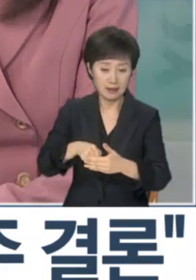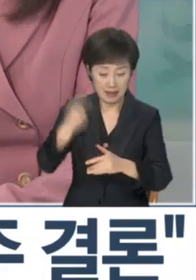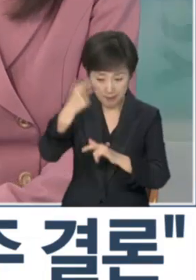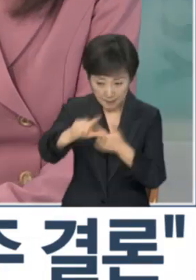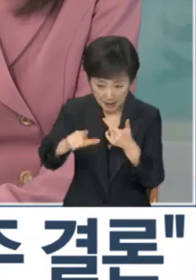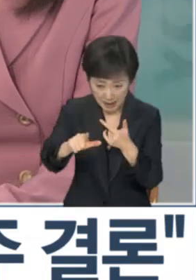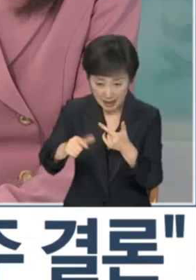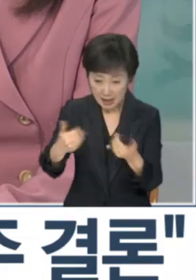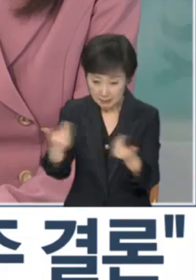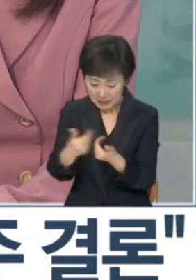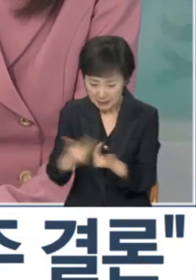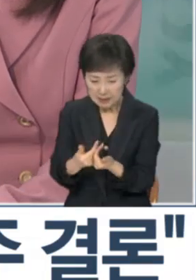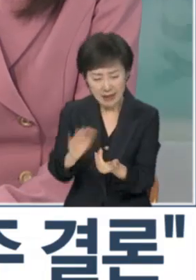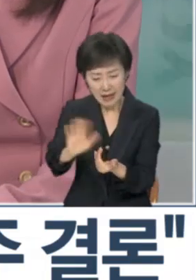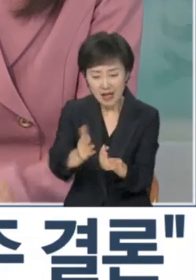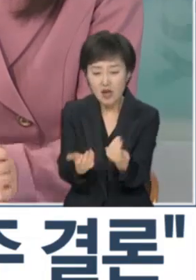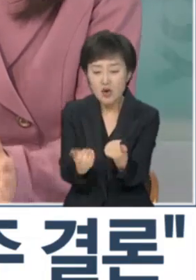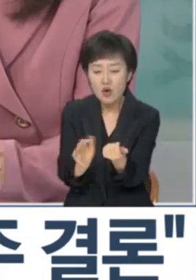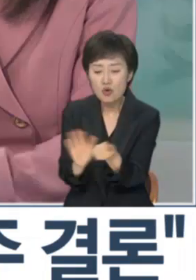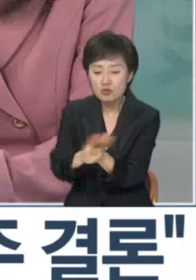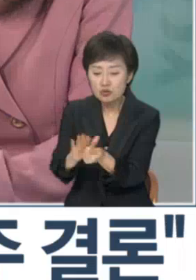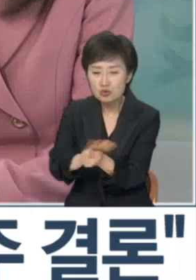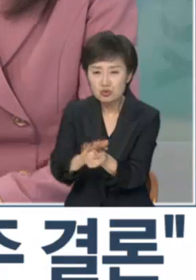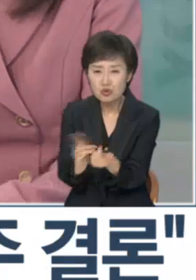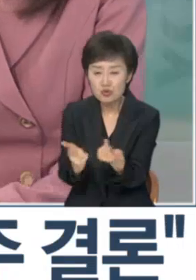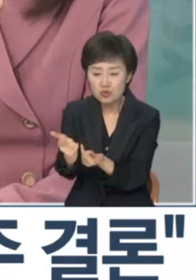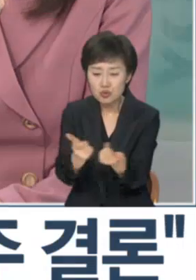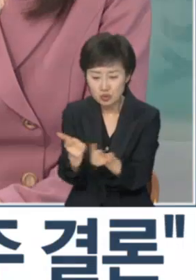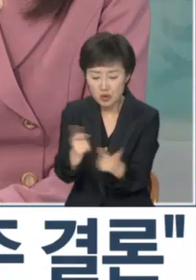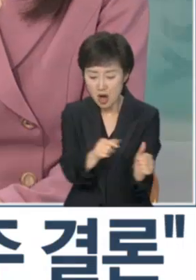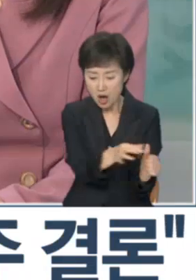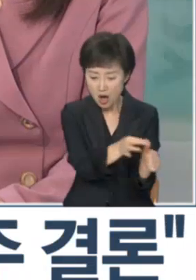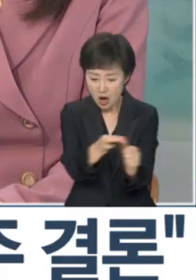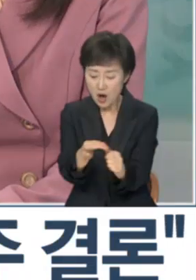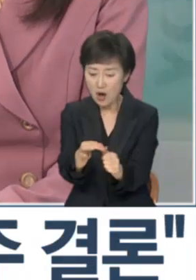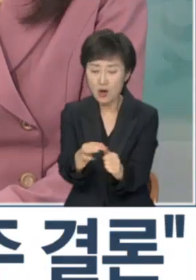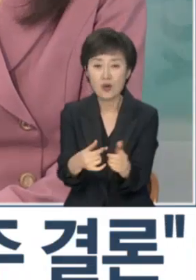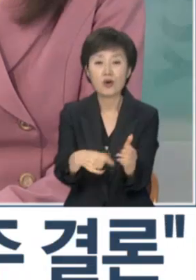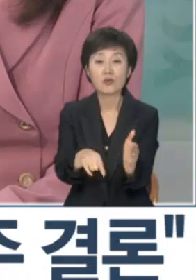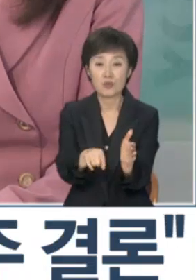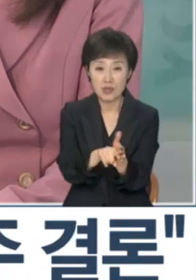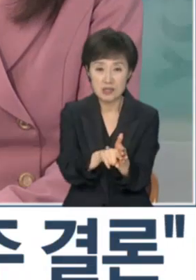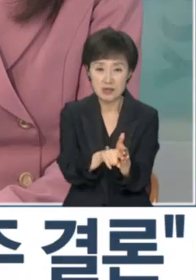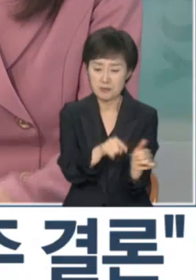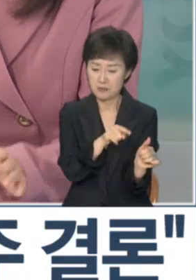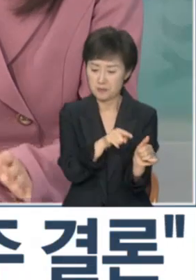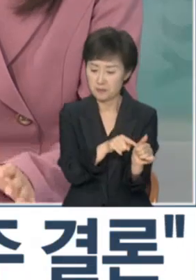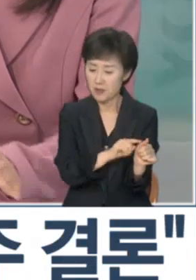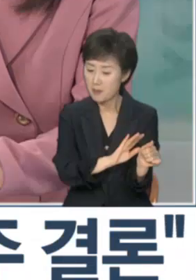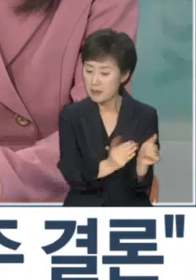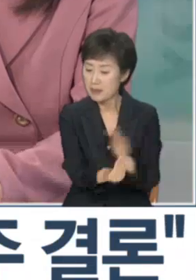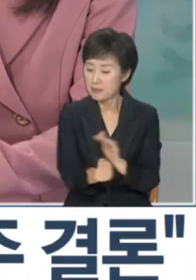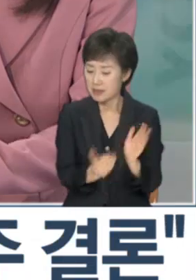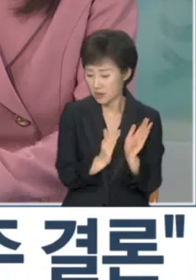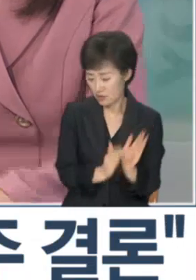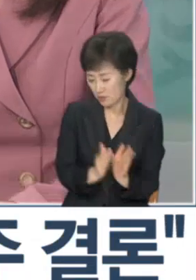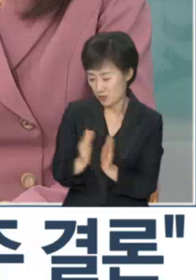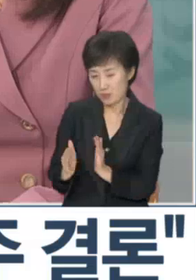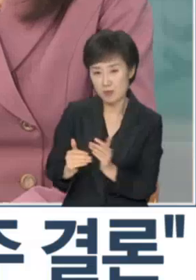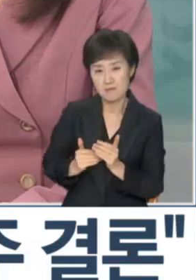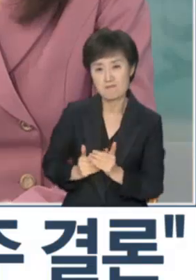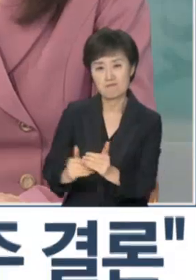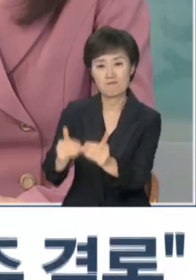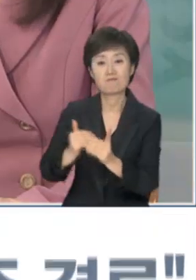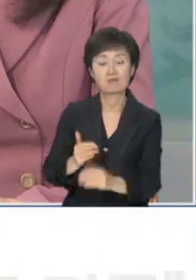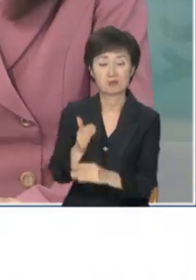완화시키고 결국에는 한동훈 비대위원장을 만들기 위해서는 당내에서 어느 정도 명분 쌓기가 필요해 보이기 때문에 각종 절차들을 지금